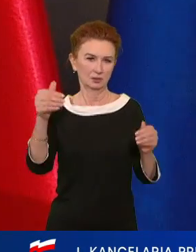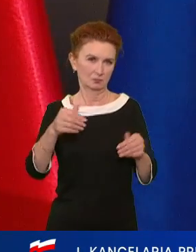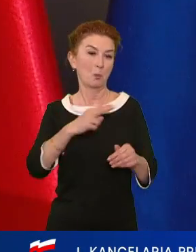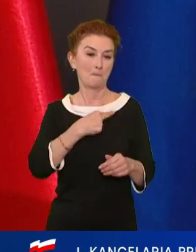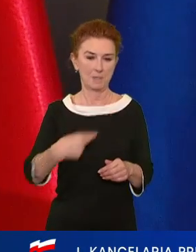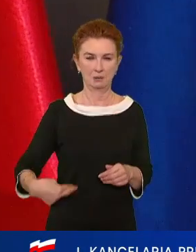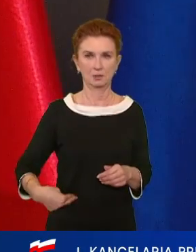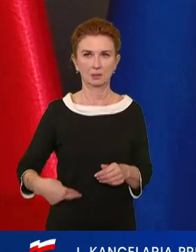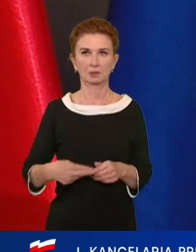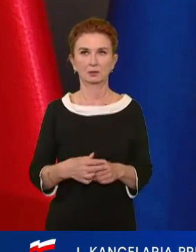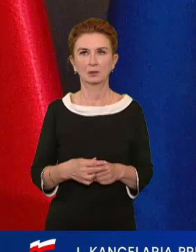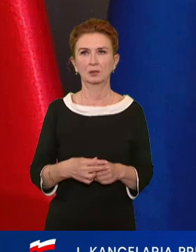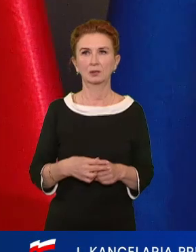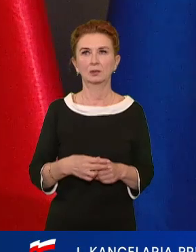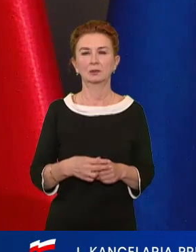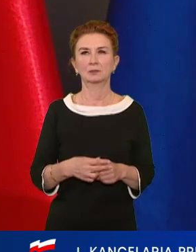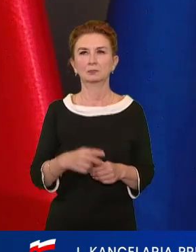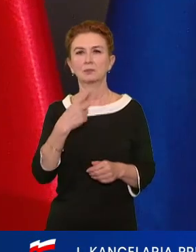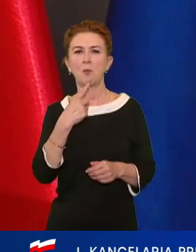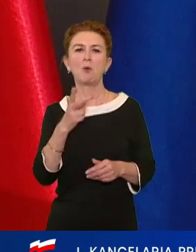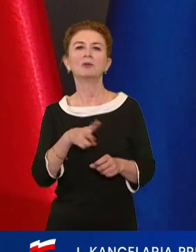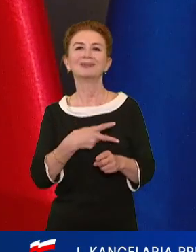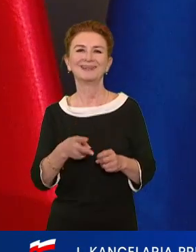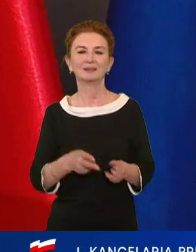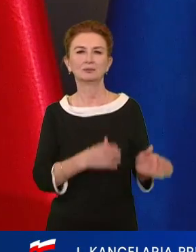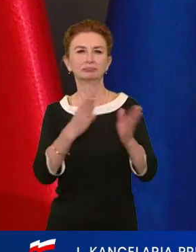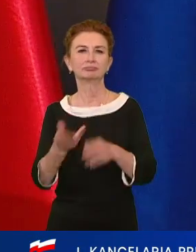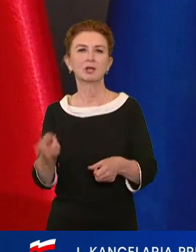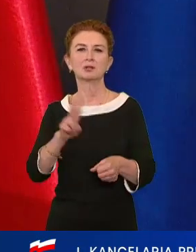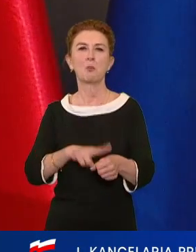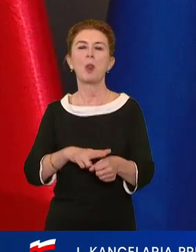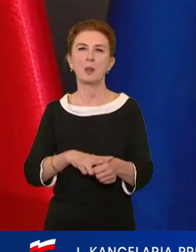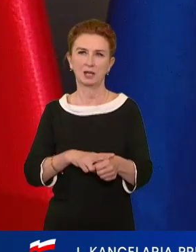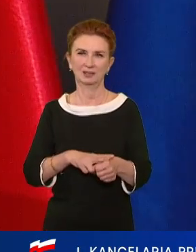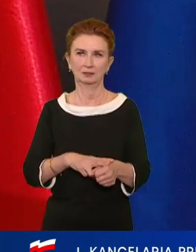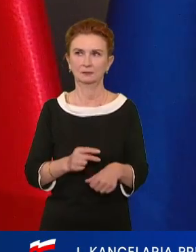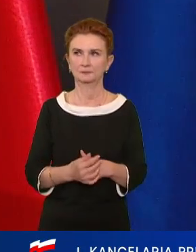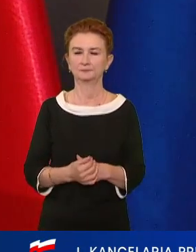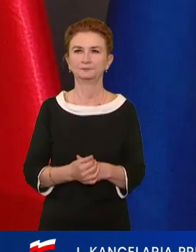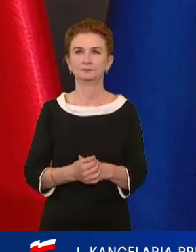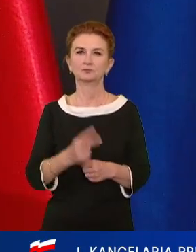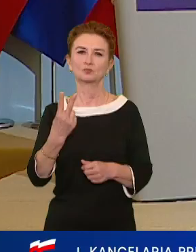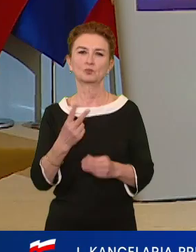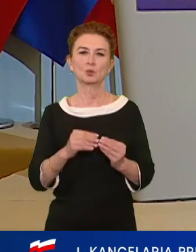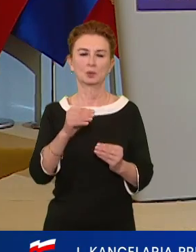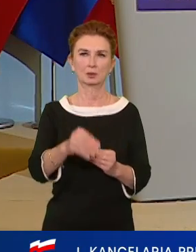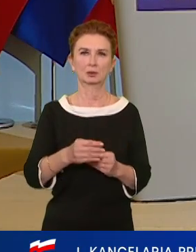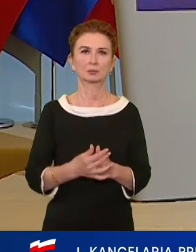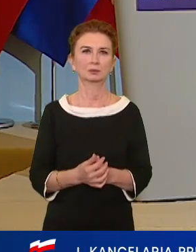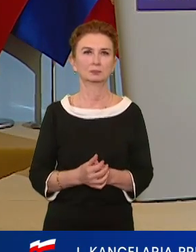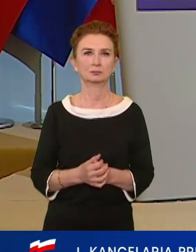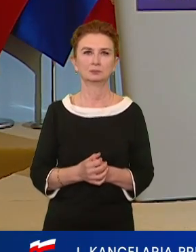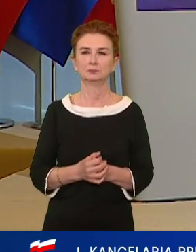premier wskaże kolejną datę kiedy będziemy przechodzić do drugiego etapu dziękuję